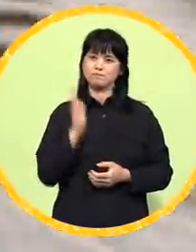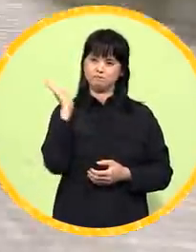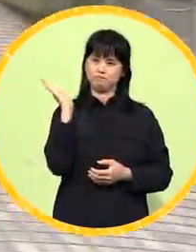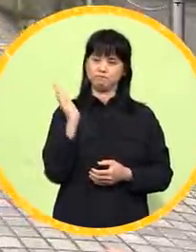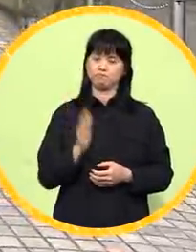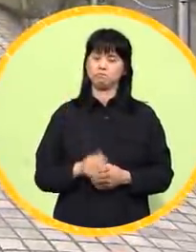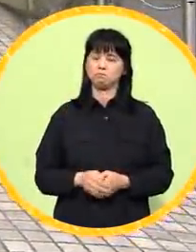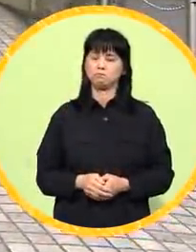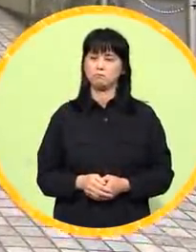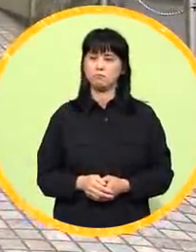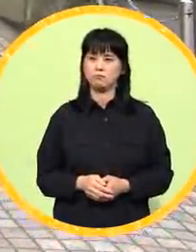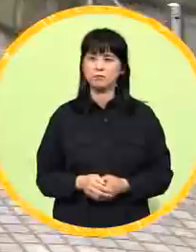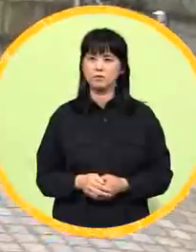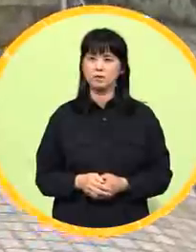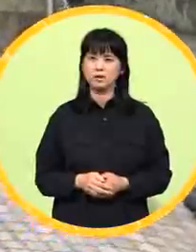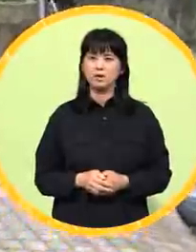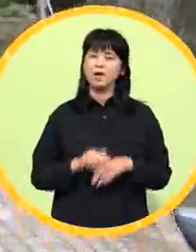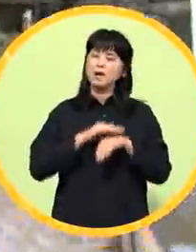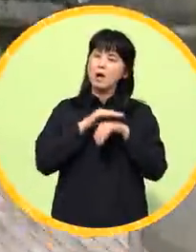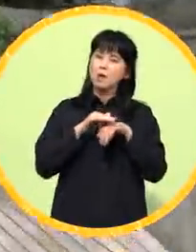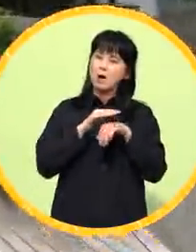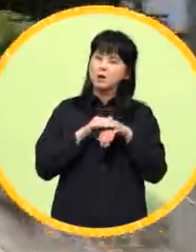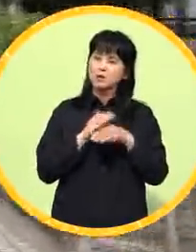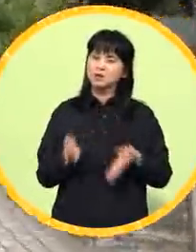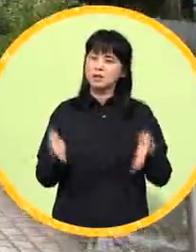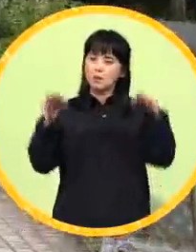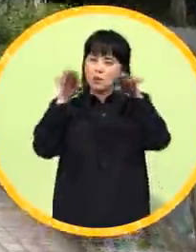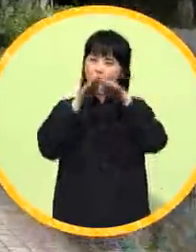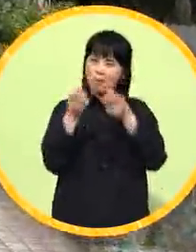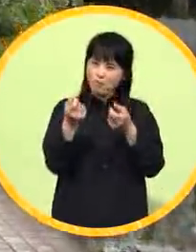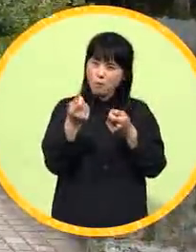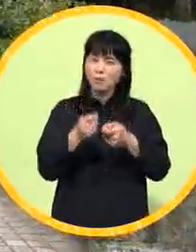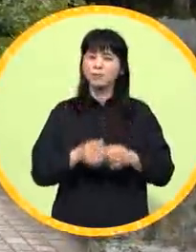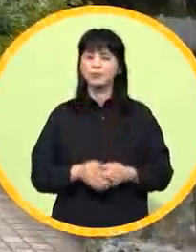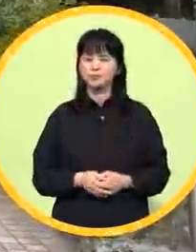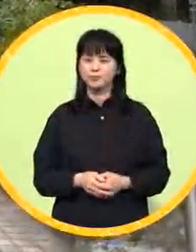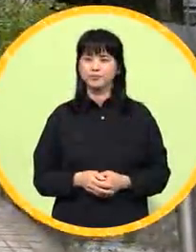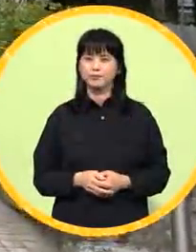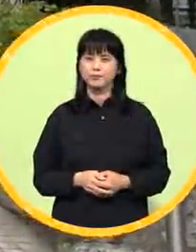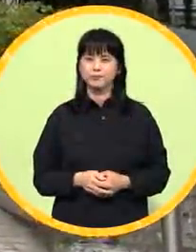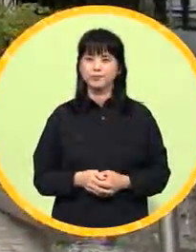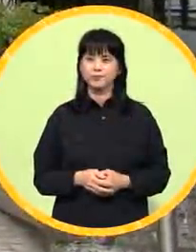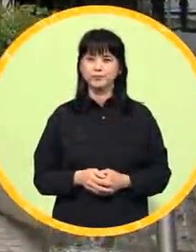こちらすごくかわいらしい建物ですね